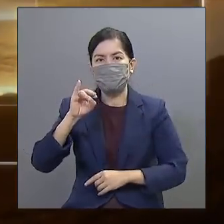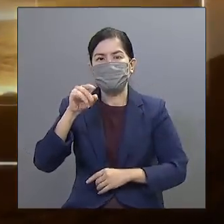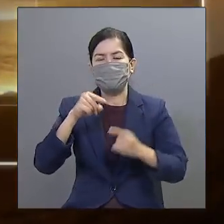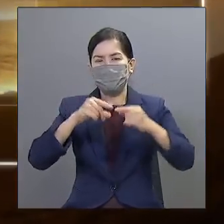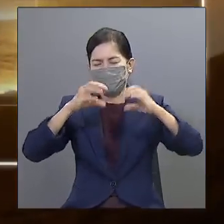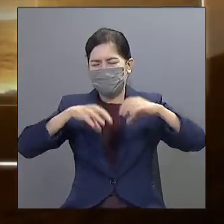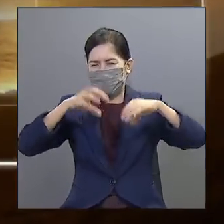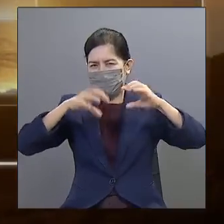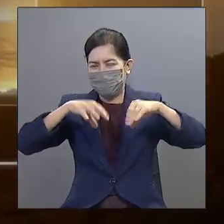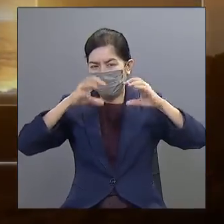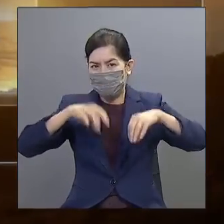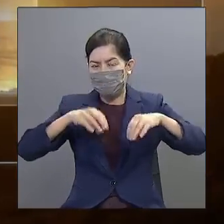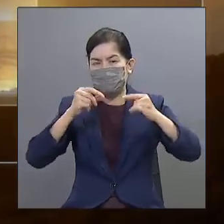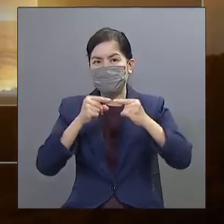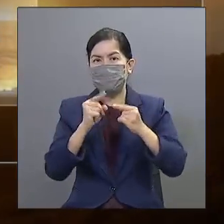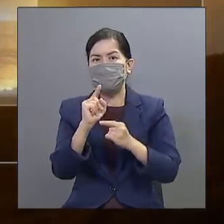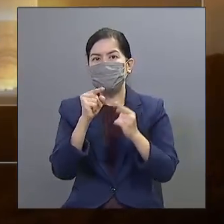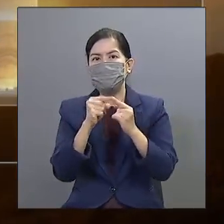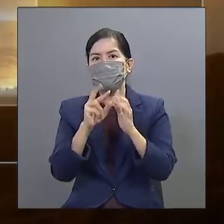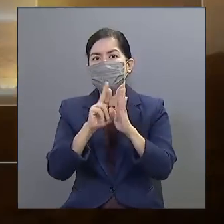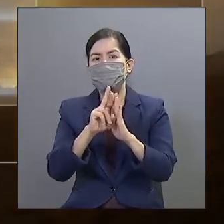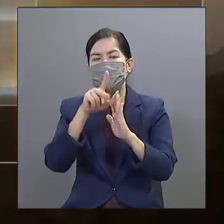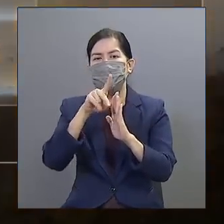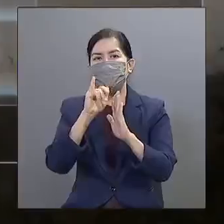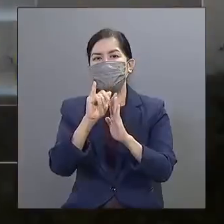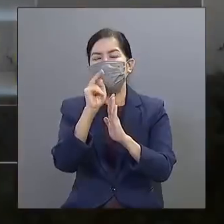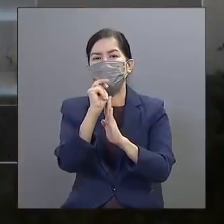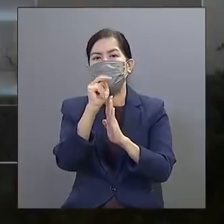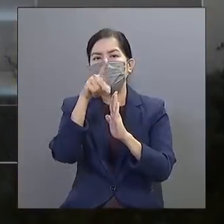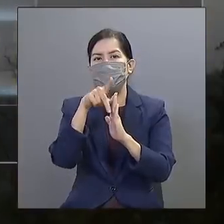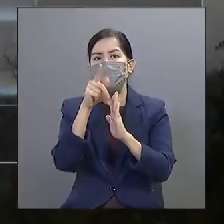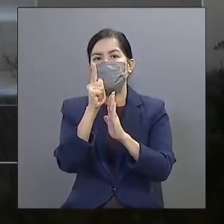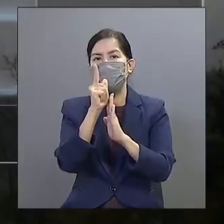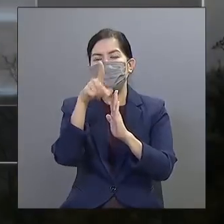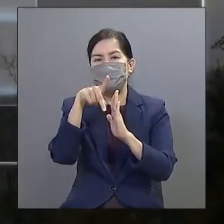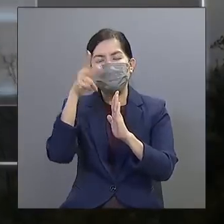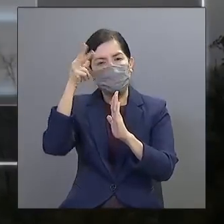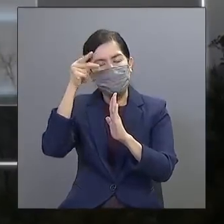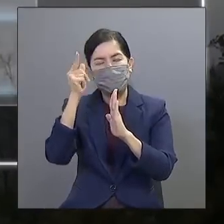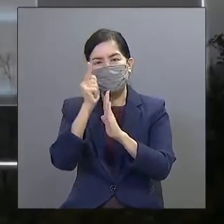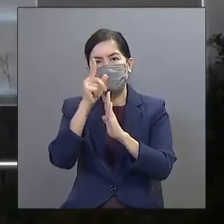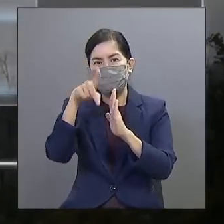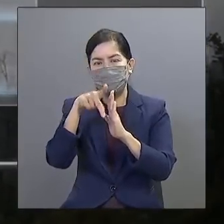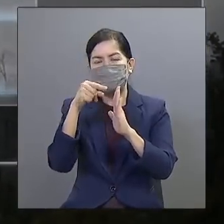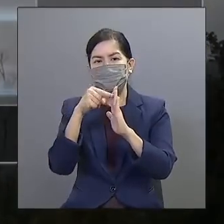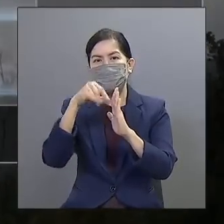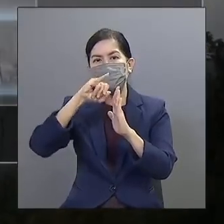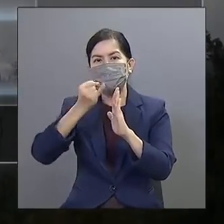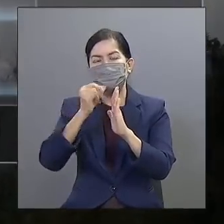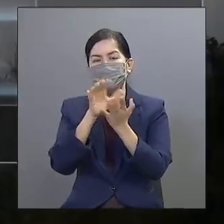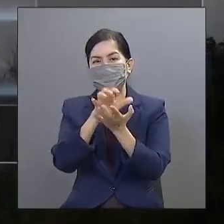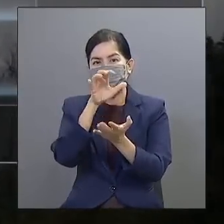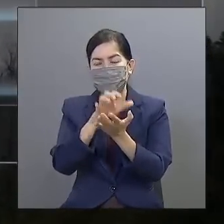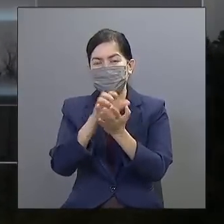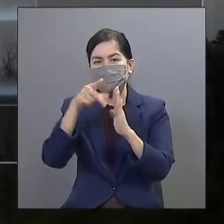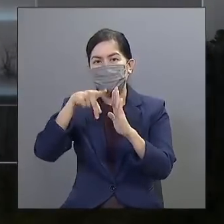หนักถึงหนักมากบางแห่งบริเวณจังหวัดเชียงรายพะเยาน่านแพร่ลำปางลำพูนสุโขทัยอุตรดิตถ์พิจิตรพิษณุโลกและเพชรบูรณ์อุณห